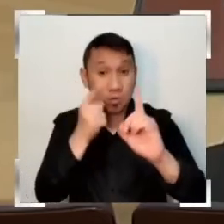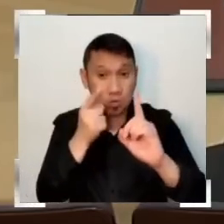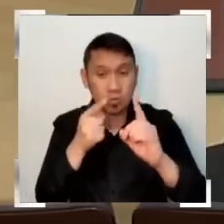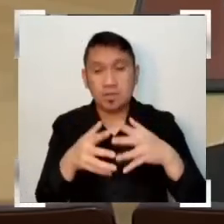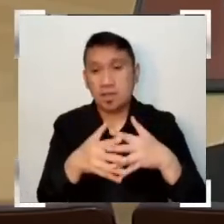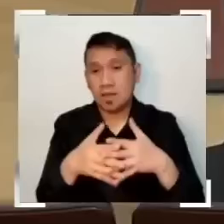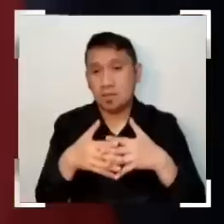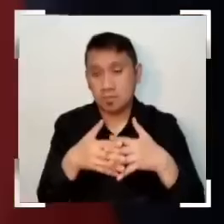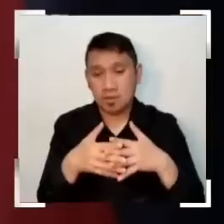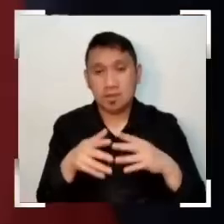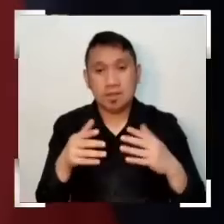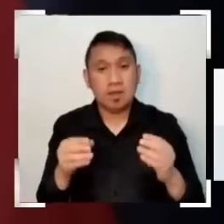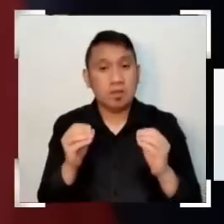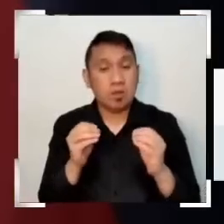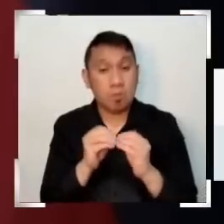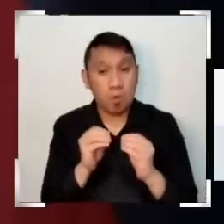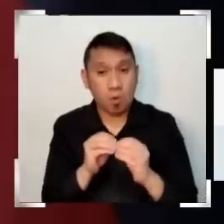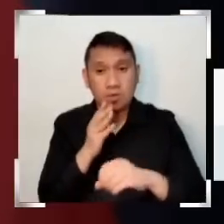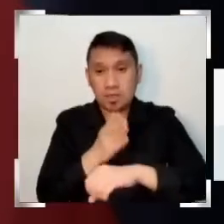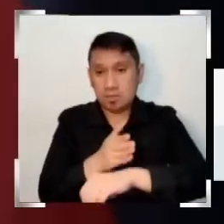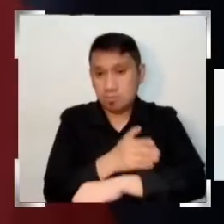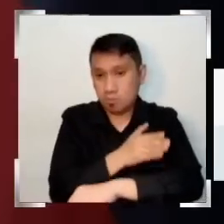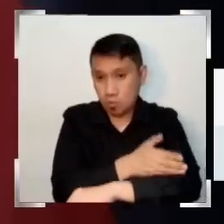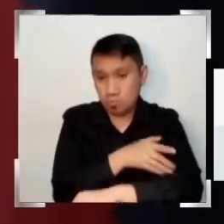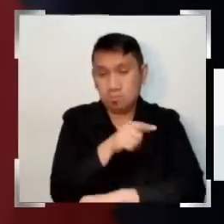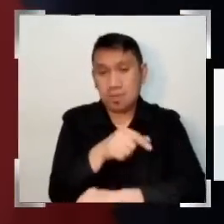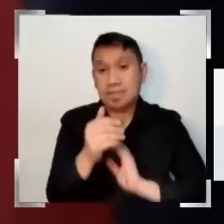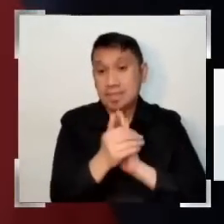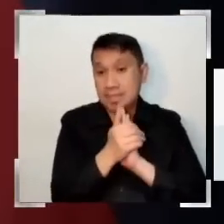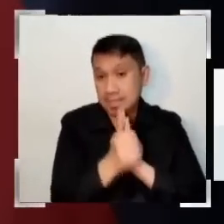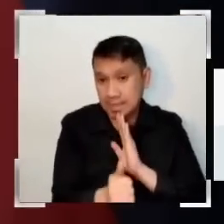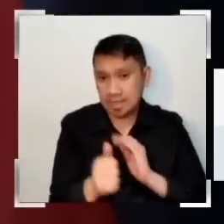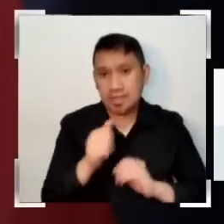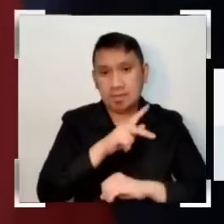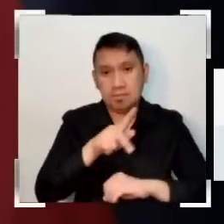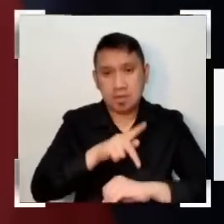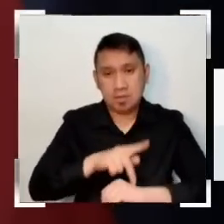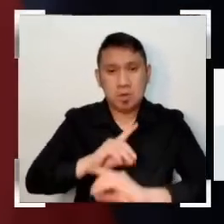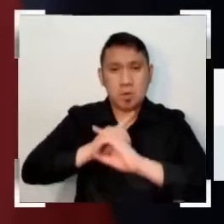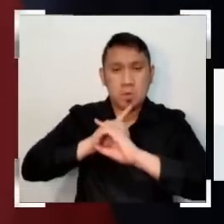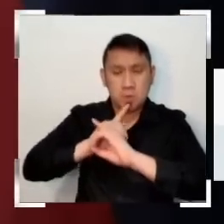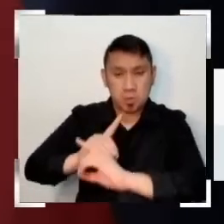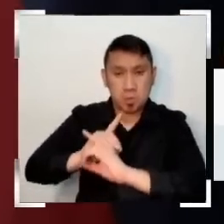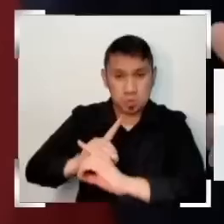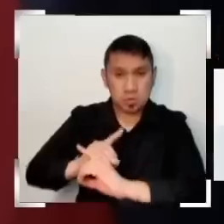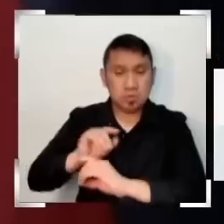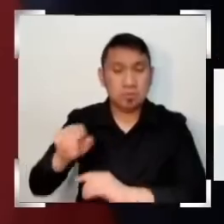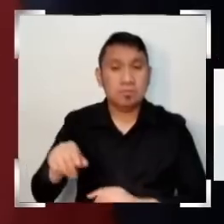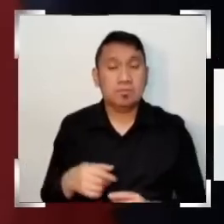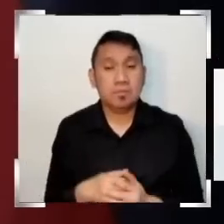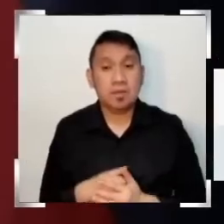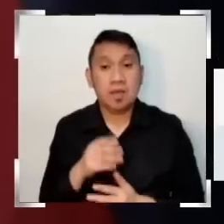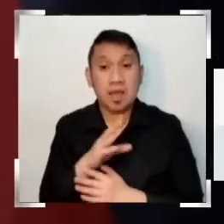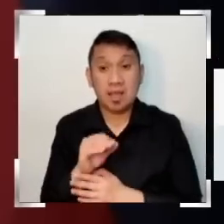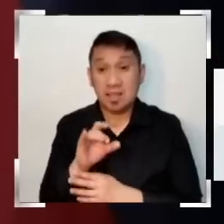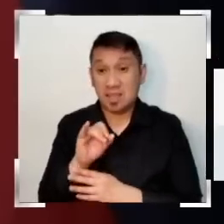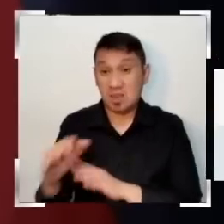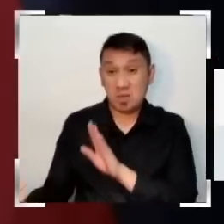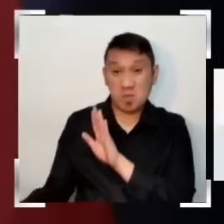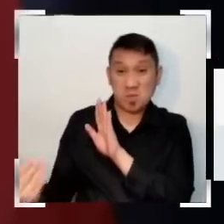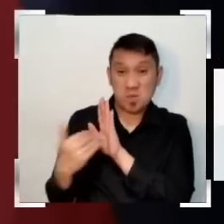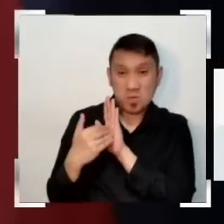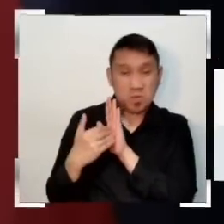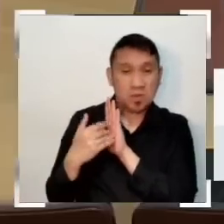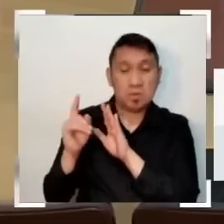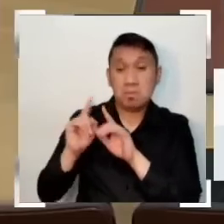na palakasin ang kakayahan ng Pilipinas na lumaban sa gray zone aggression o yung pananakop ng hindi gumagamit ang